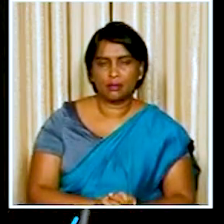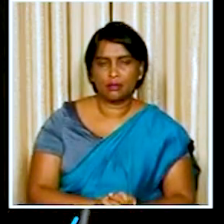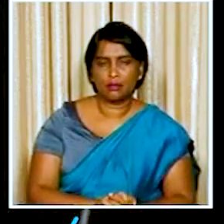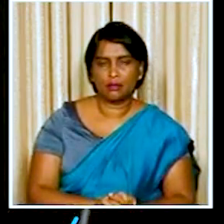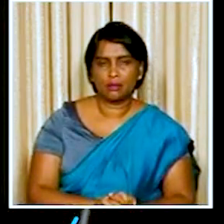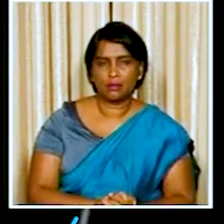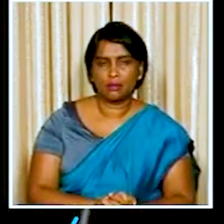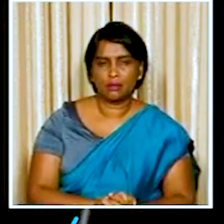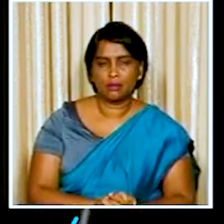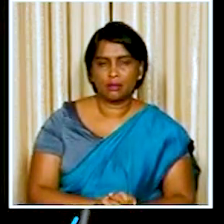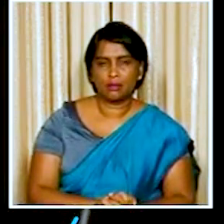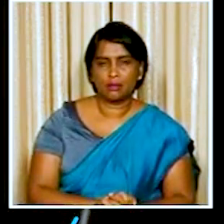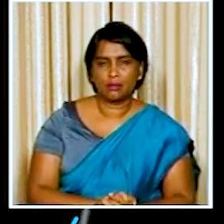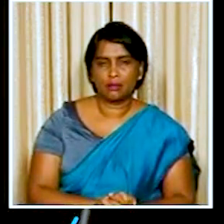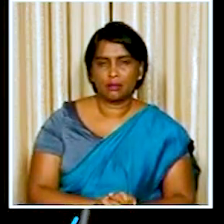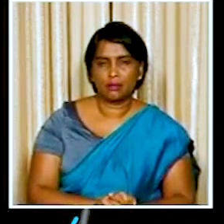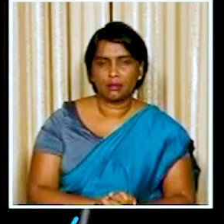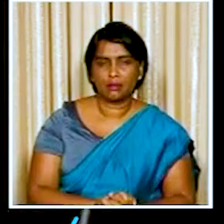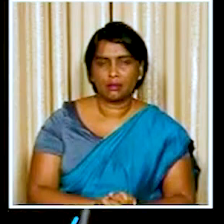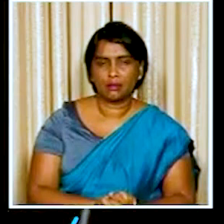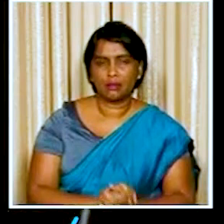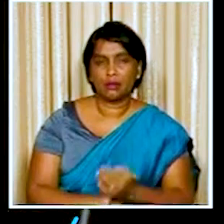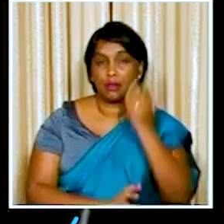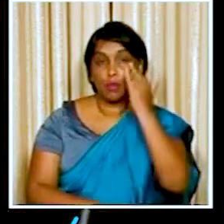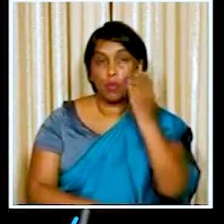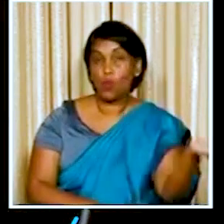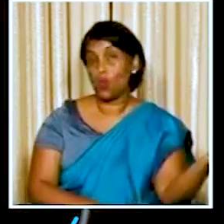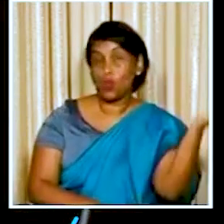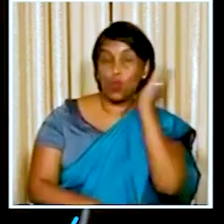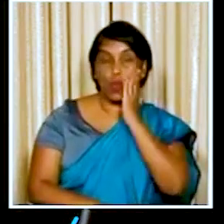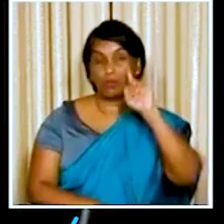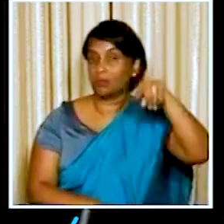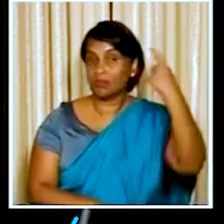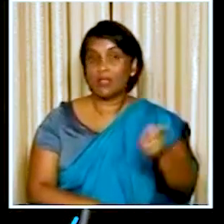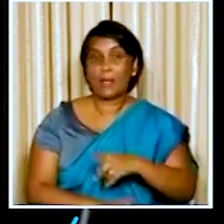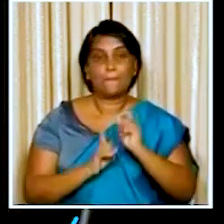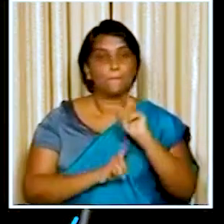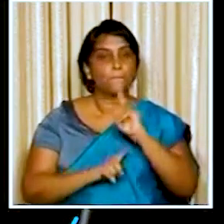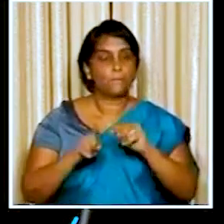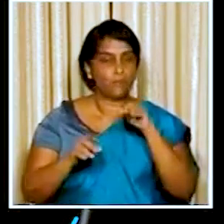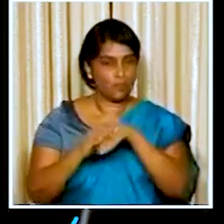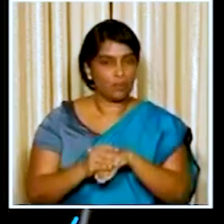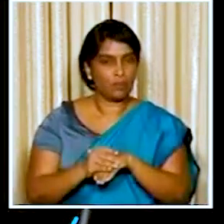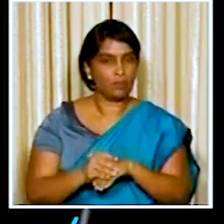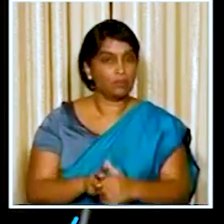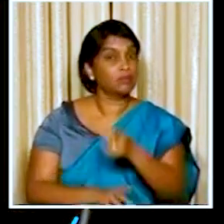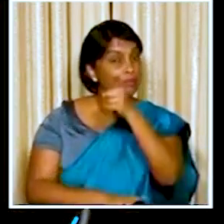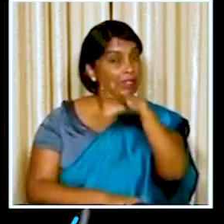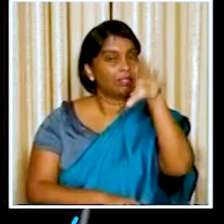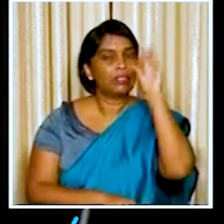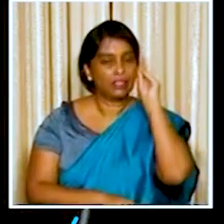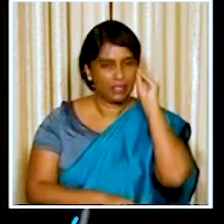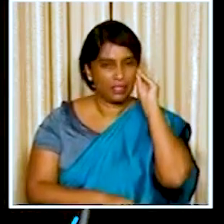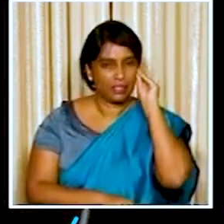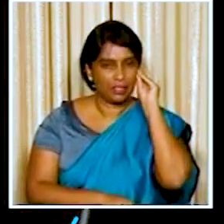කවුරු කියලා හිතාගෙන දින්නේ ගරු මන්ත්‍රීතුමිය විසින් හම්බුල් පාරක් කාපු දවසට මේ පාලි ගරු මන්ත්‍රීතුමිය ඉදිරිපත් කරන ලද වරප්‍රසාද